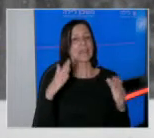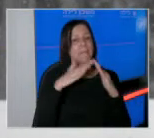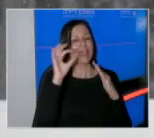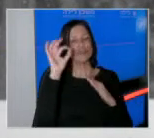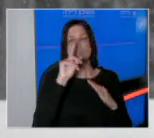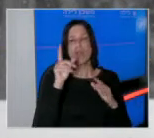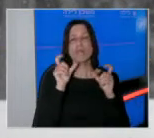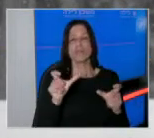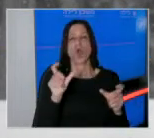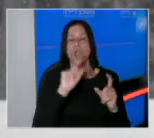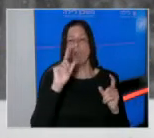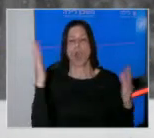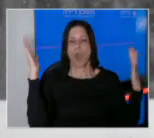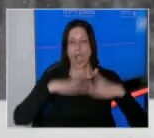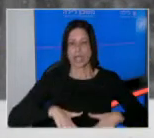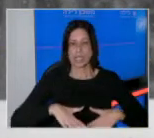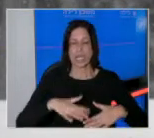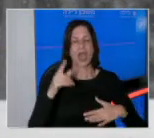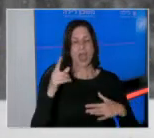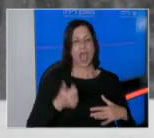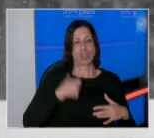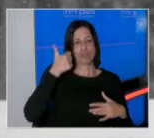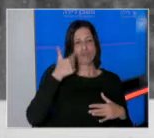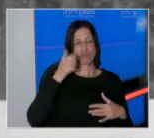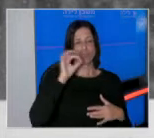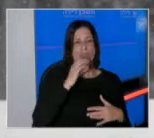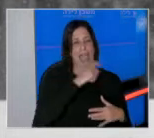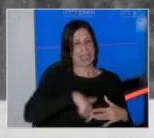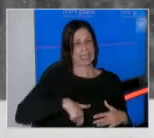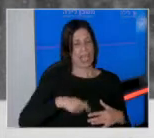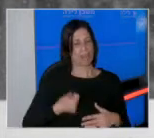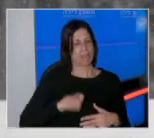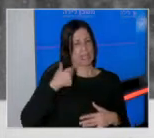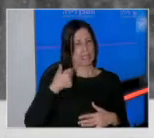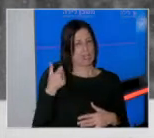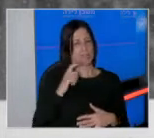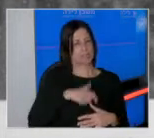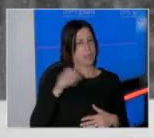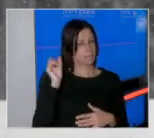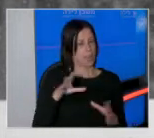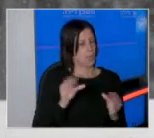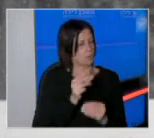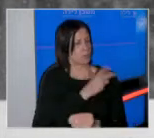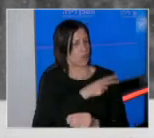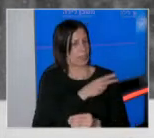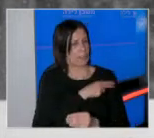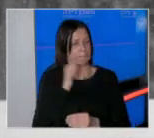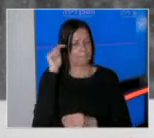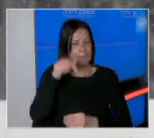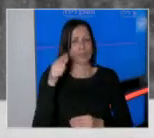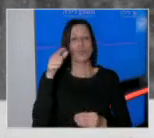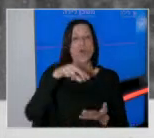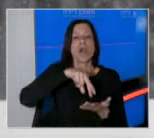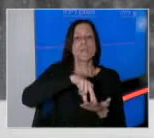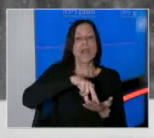ההריסה, הגיעו אנשי העירייה, בכירי העירייה, הגיעו לשם שוטרים כמובן, הוא היה, עמד על